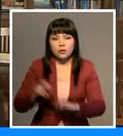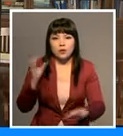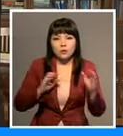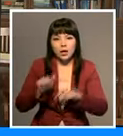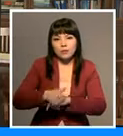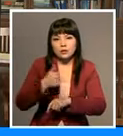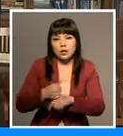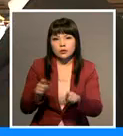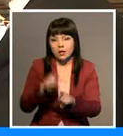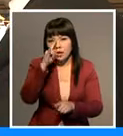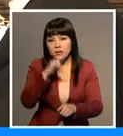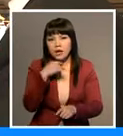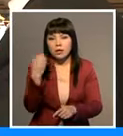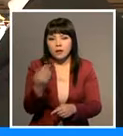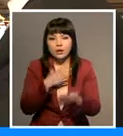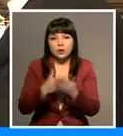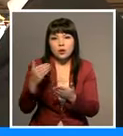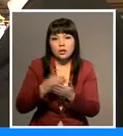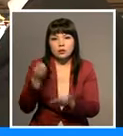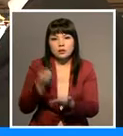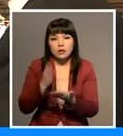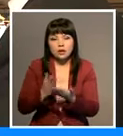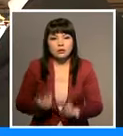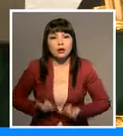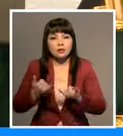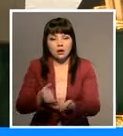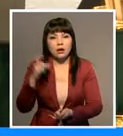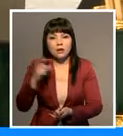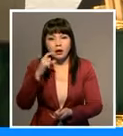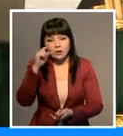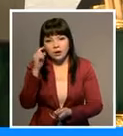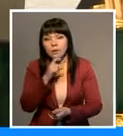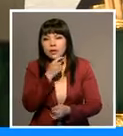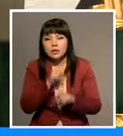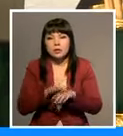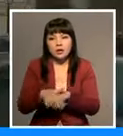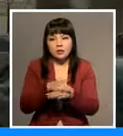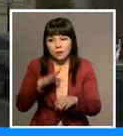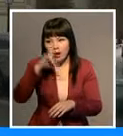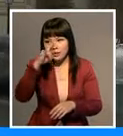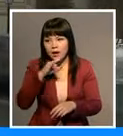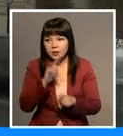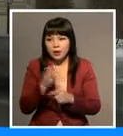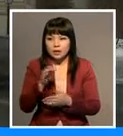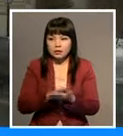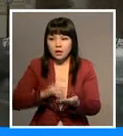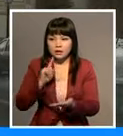басшылығы сұхбат кезінде Қазақстанның дамуын жоғары бағалап, ел экономикасына қызмет ететін кадрларды дайындау ісіне алдағы